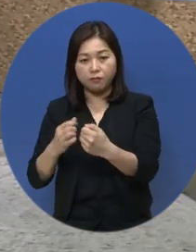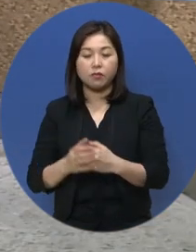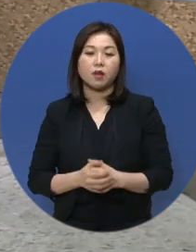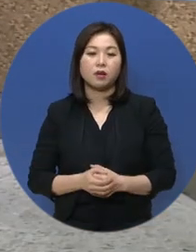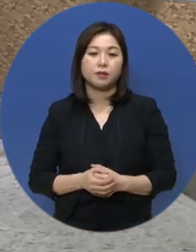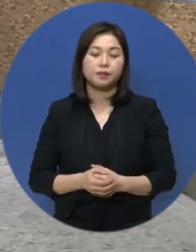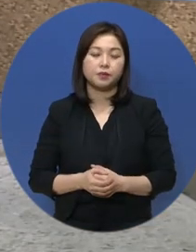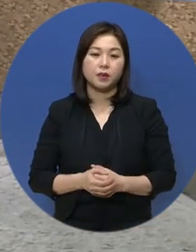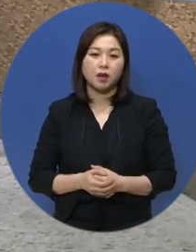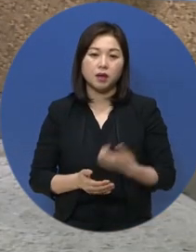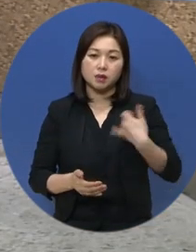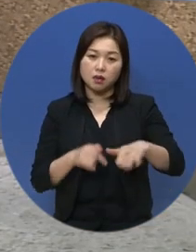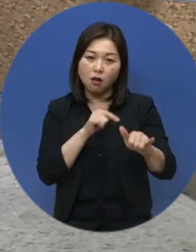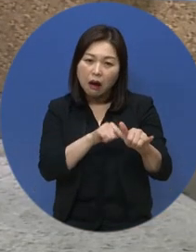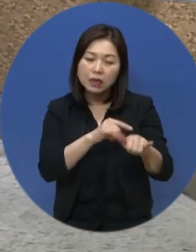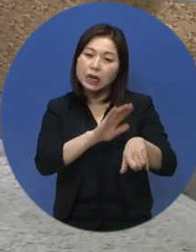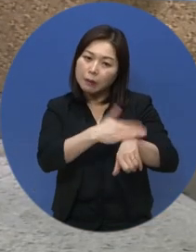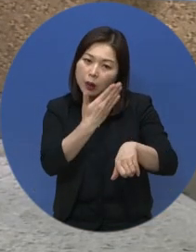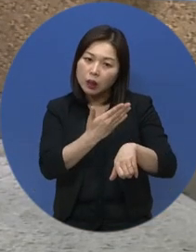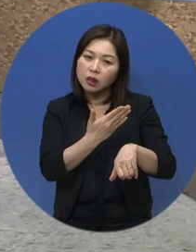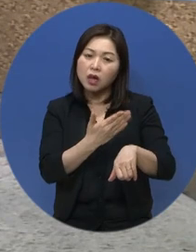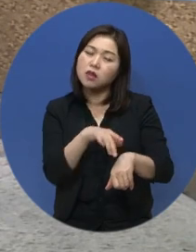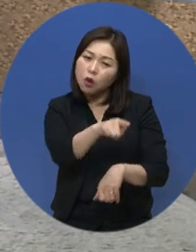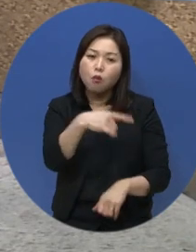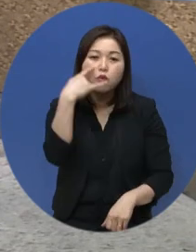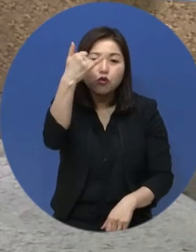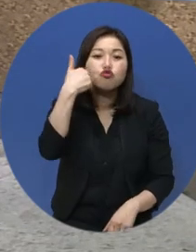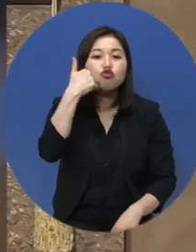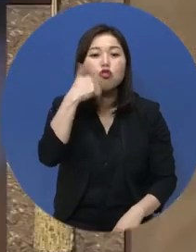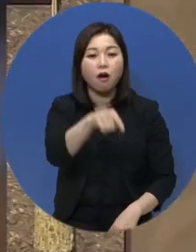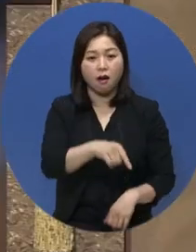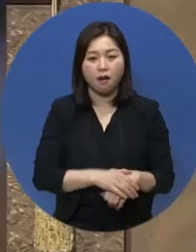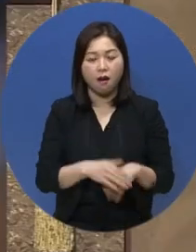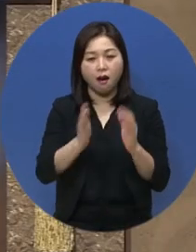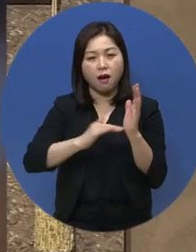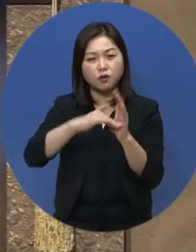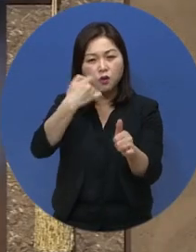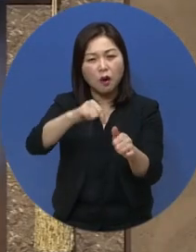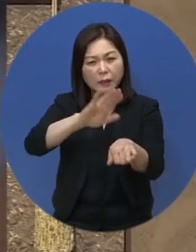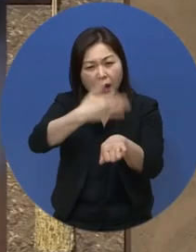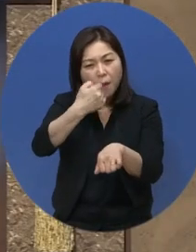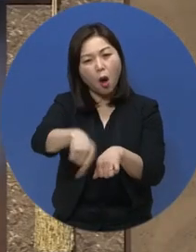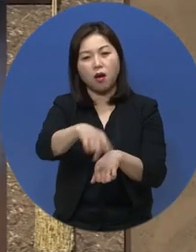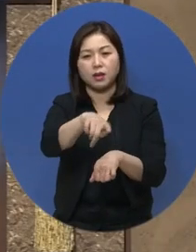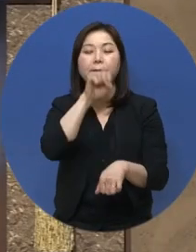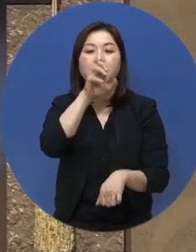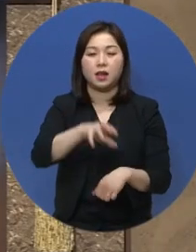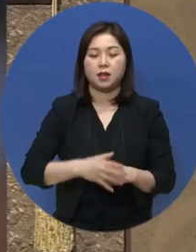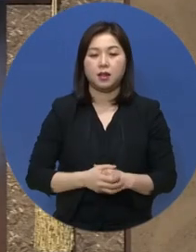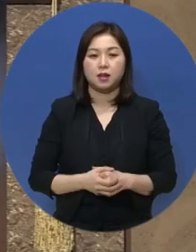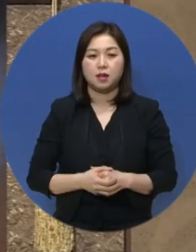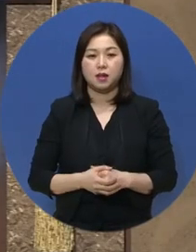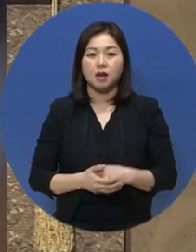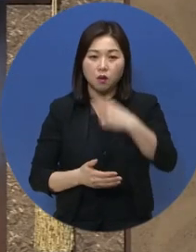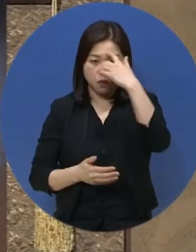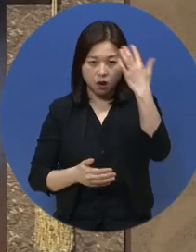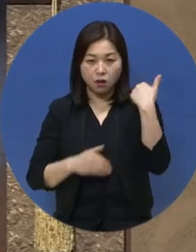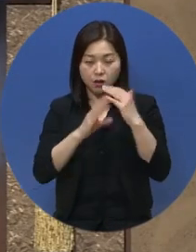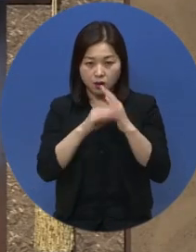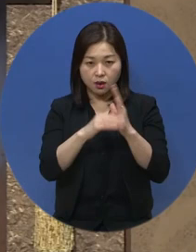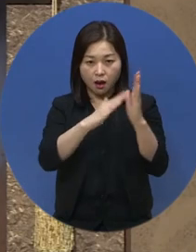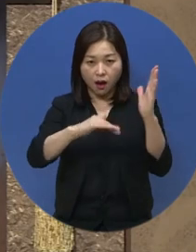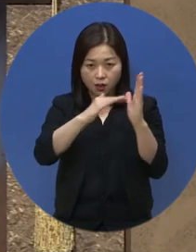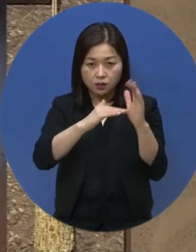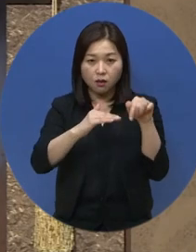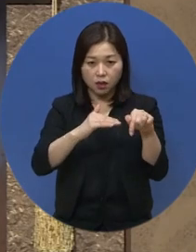아이들한테도 잘못을 하게 되면 내 부모가 누구야? 네. 가정교육이 어땠어? 이렇게 얘기를 하잖아요. 네. 그런 것처럼 과거에는 가정의